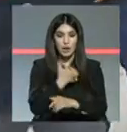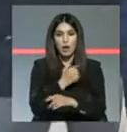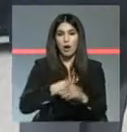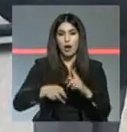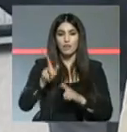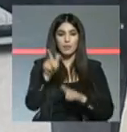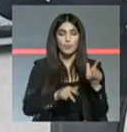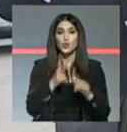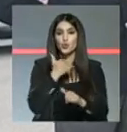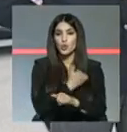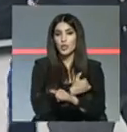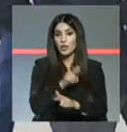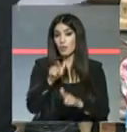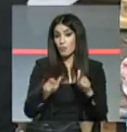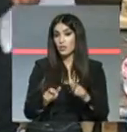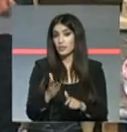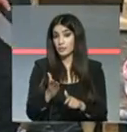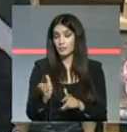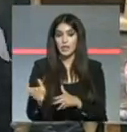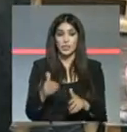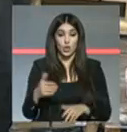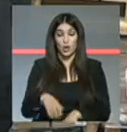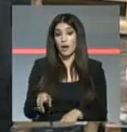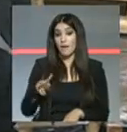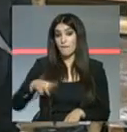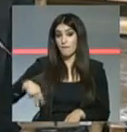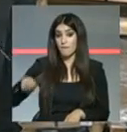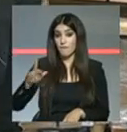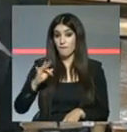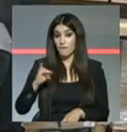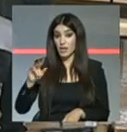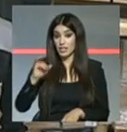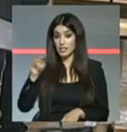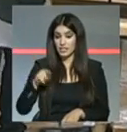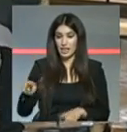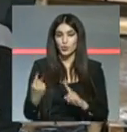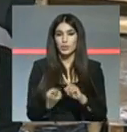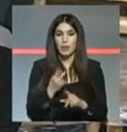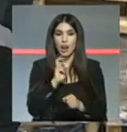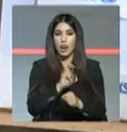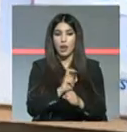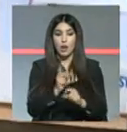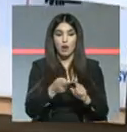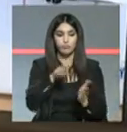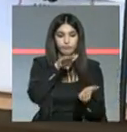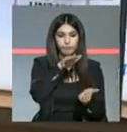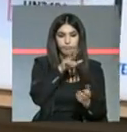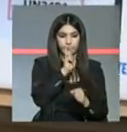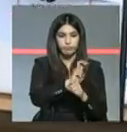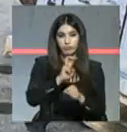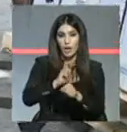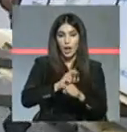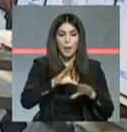أكبر عدد ممكن من المواطنين. لقاح فايزر له خصوصية في طريقة الحفظ، ما يستوجب تخزينه في درجة